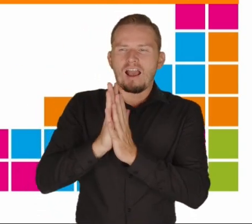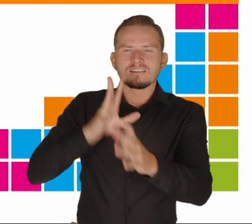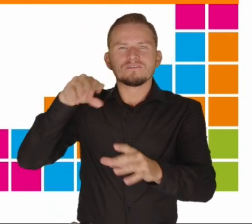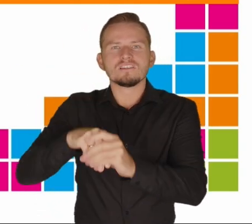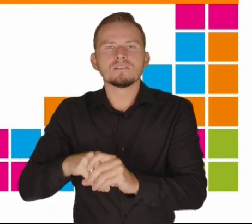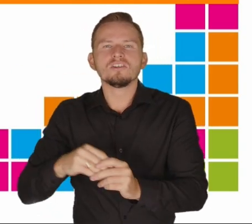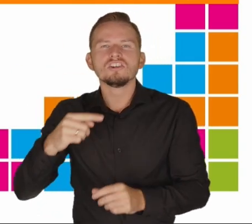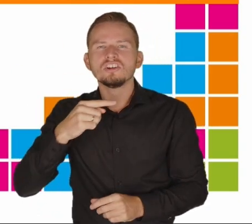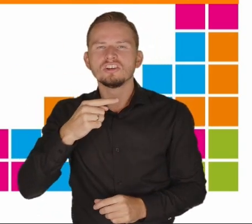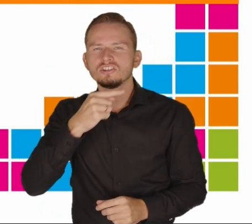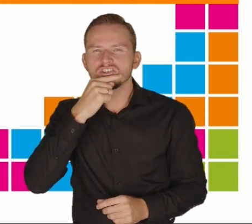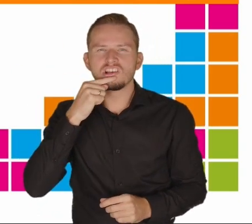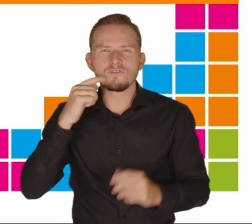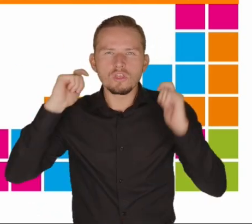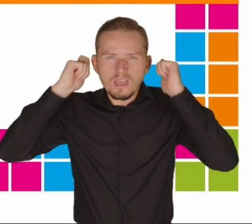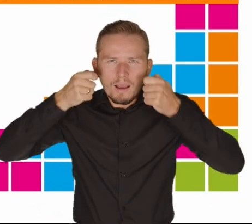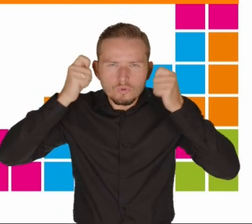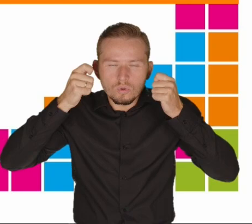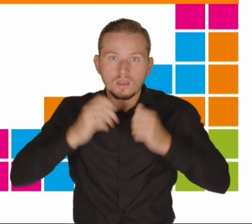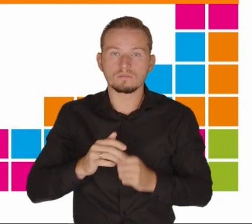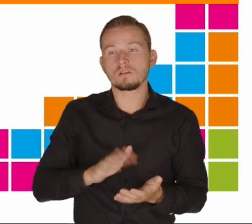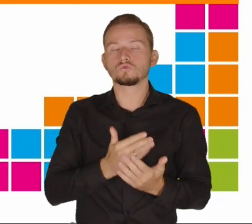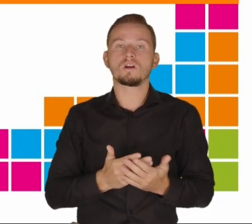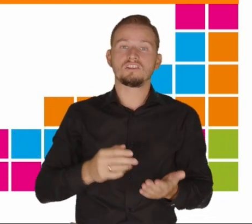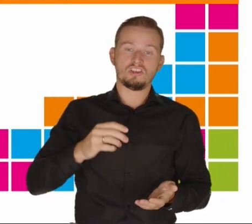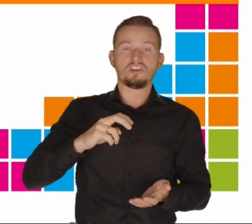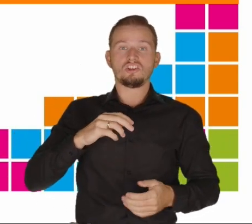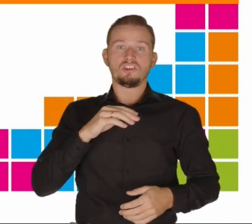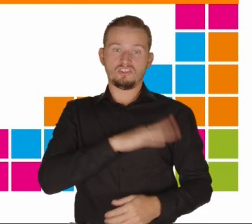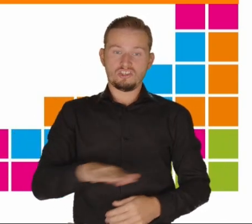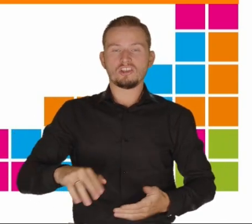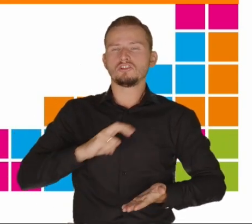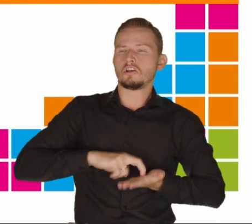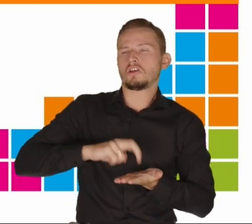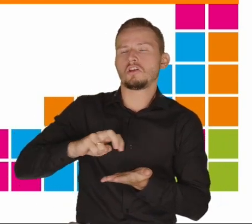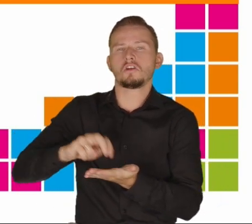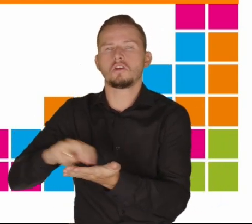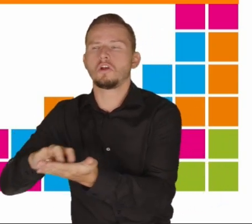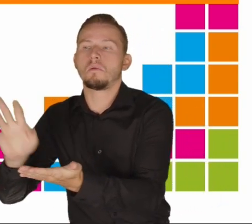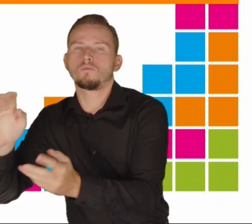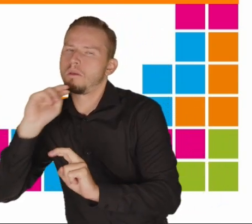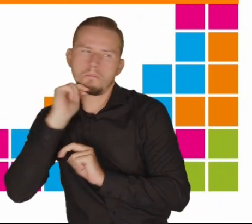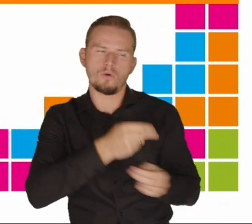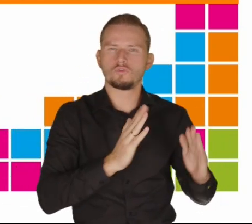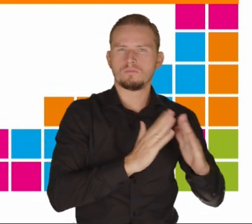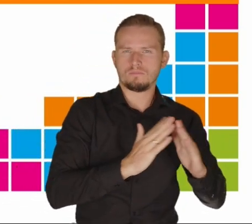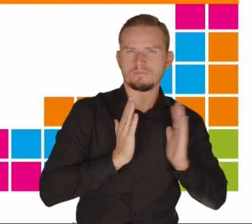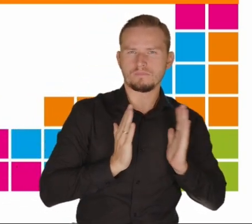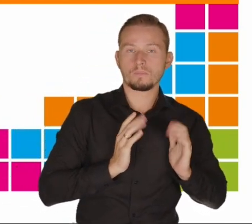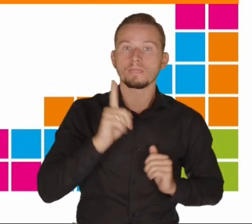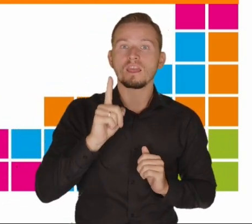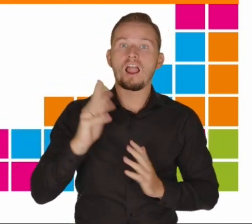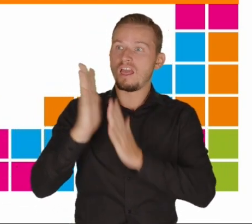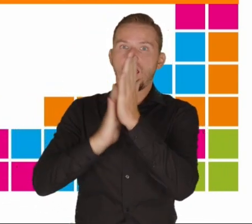przestrzeń, do której jak dzieci gdzieś idą, a potem bezpiecznie wracają do domu. Ale ten las teraz jest